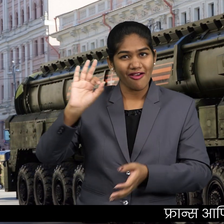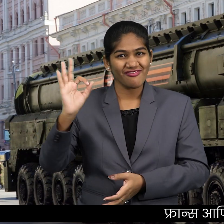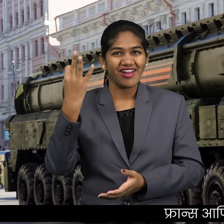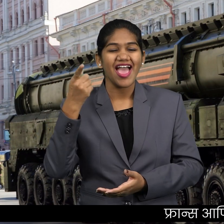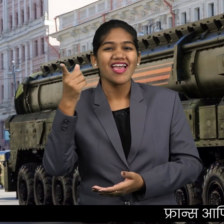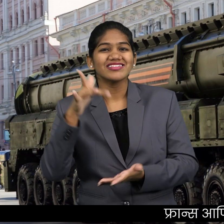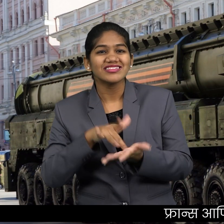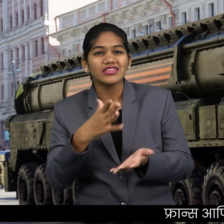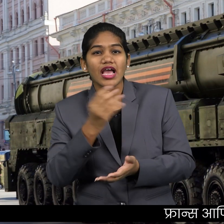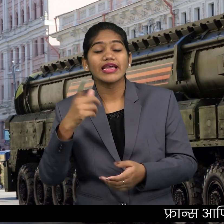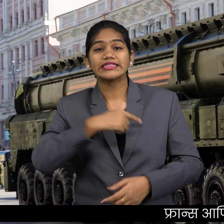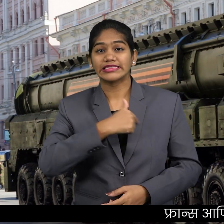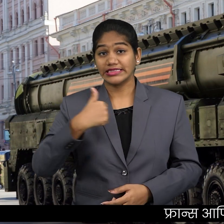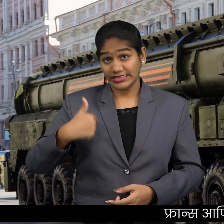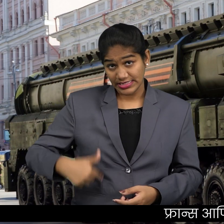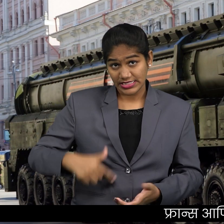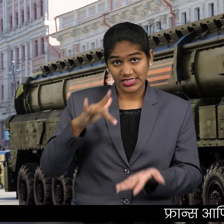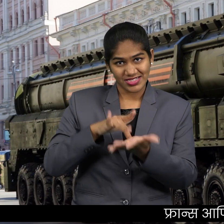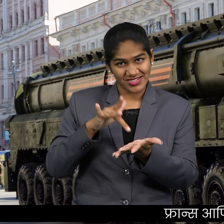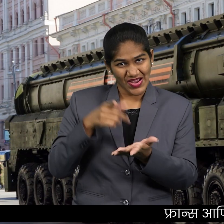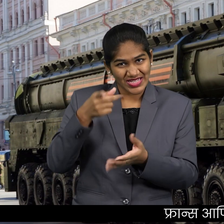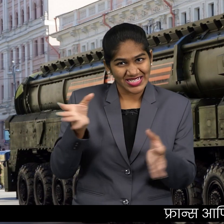फ्रान्स आणि चीनही सामील झाले.